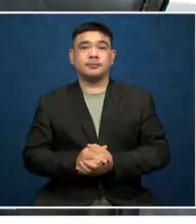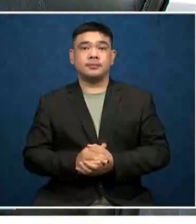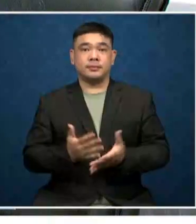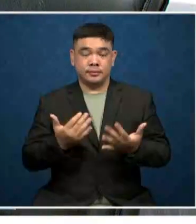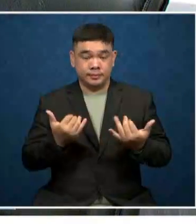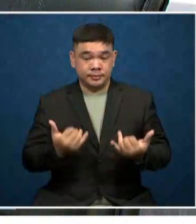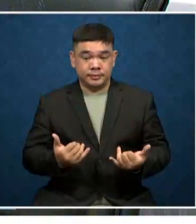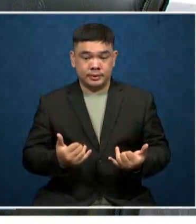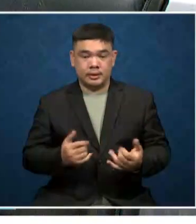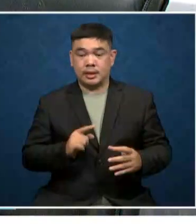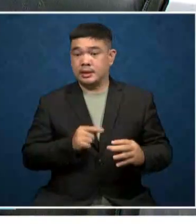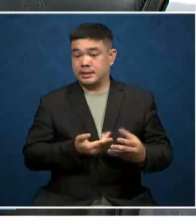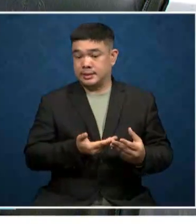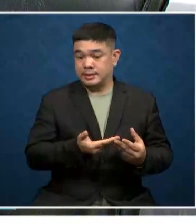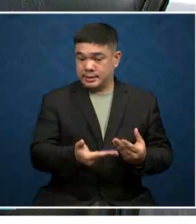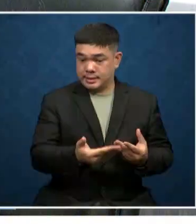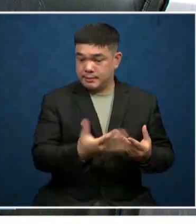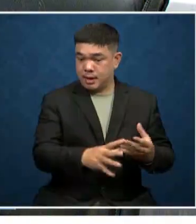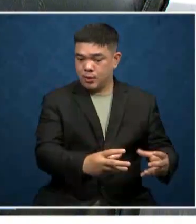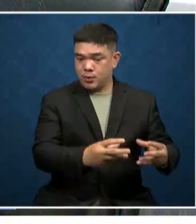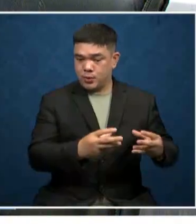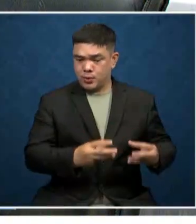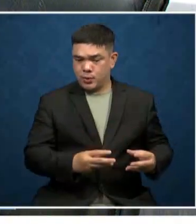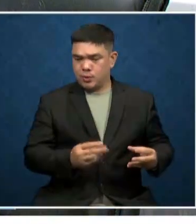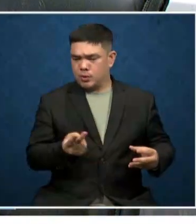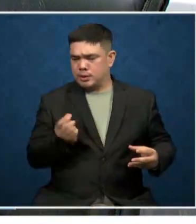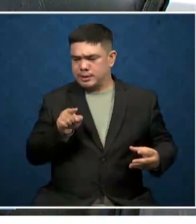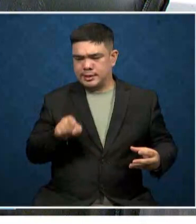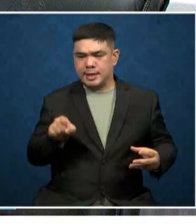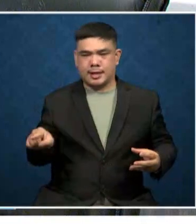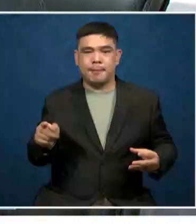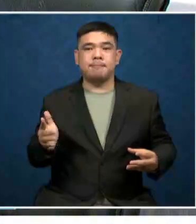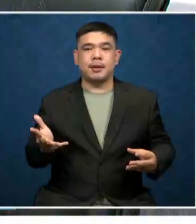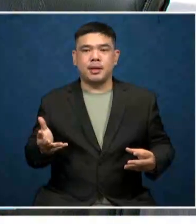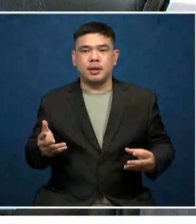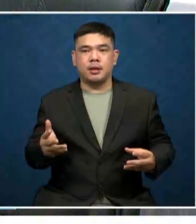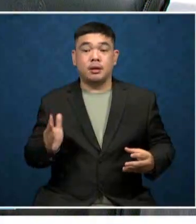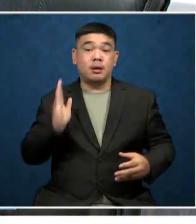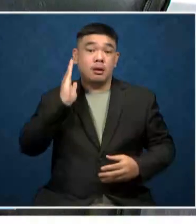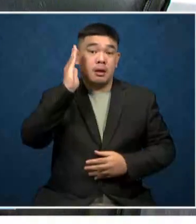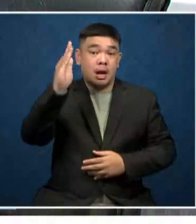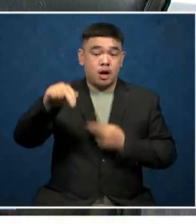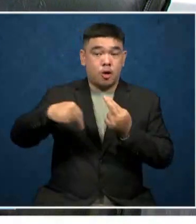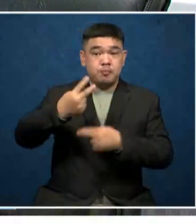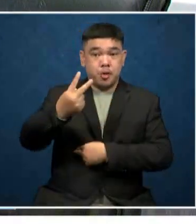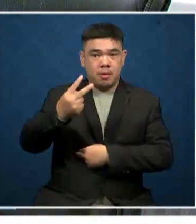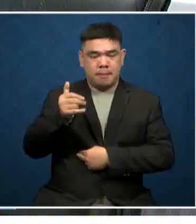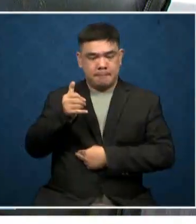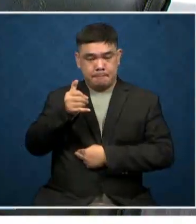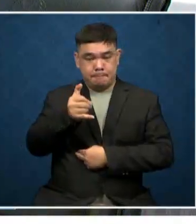นี้หลังจากที่สั่งครัวซองแล้วเนี่ยก็ไม่ได้สั่ง 2ประเภทนั้นพอมาอีกครั้งหนึ่งเนี่ย